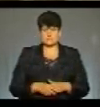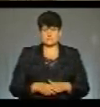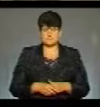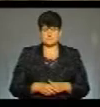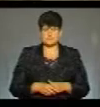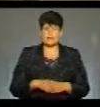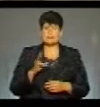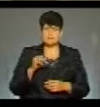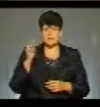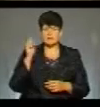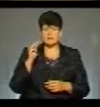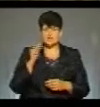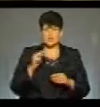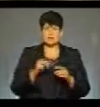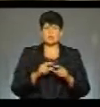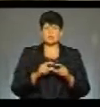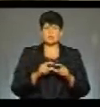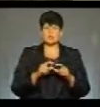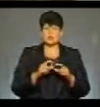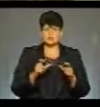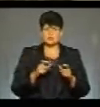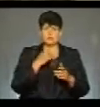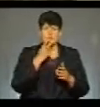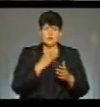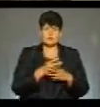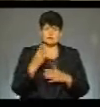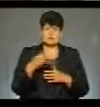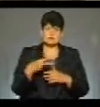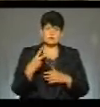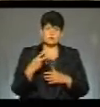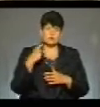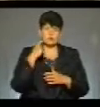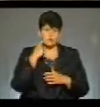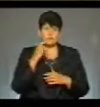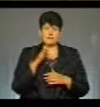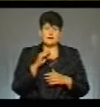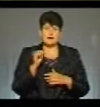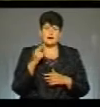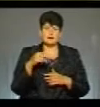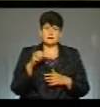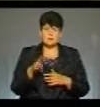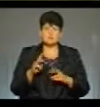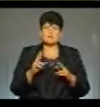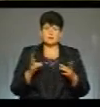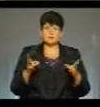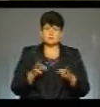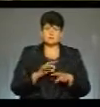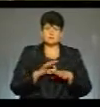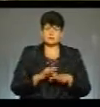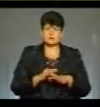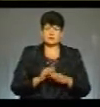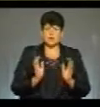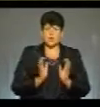На навчальній точці інструктор Володимир Герцина показує 32-річному Віталію Адамєву із Бережан, як потрібно діяти на